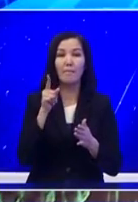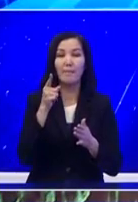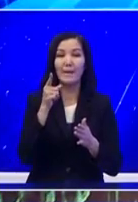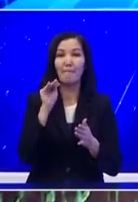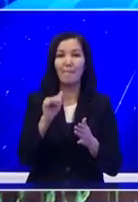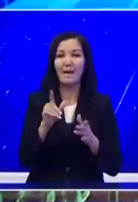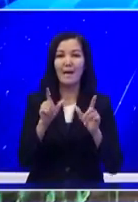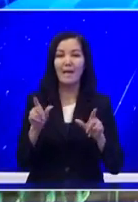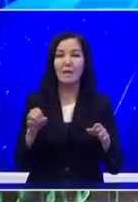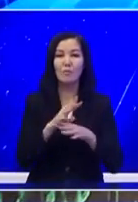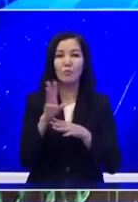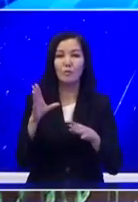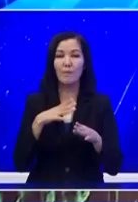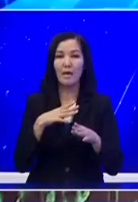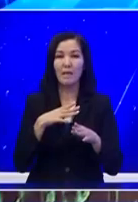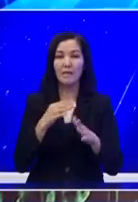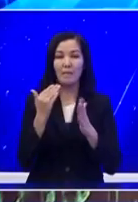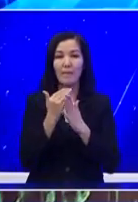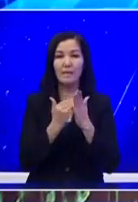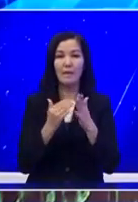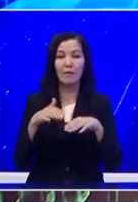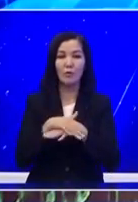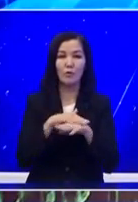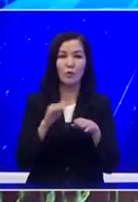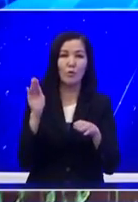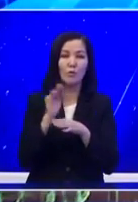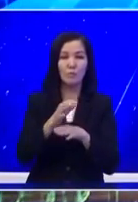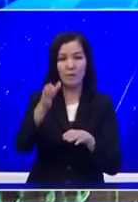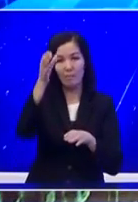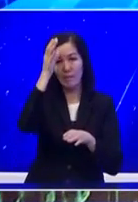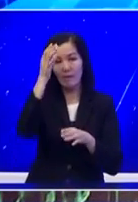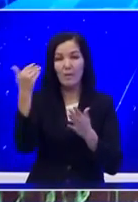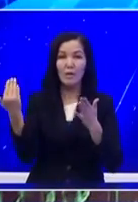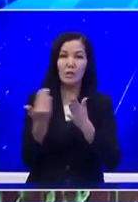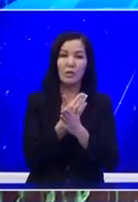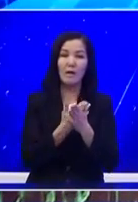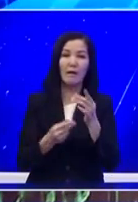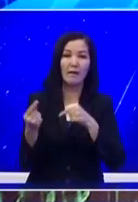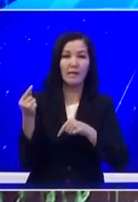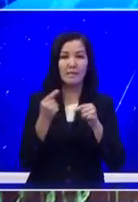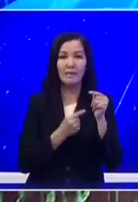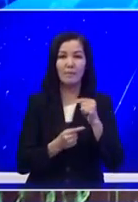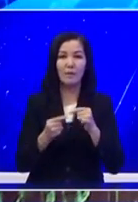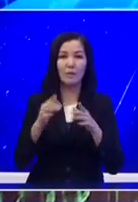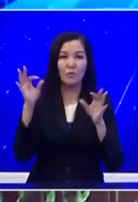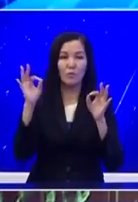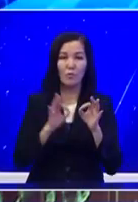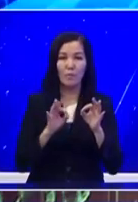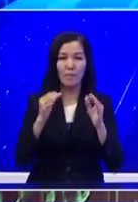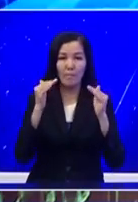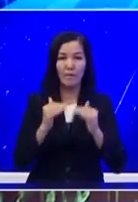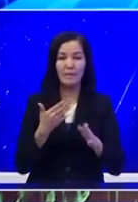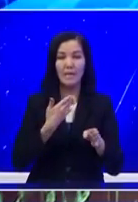жұмыспен қамтылды. Сонымен қатар бұл бағдарламалар тұрғындарға қосымша білім, жаңа кәсіптік бағдар мен төменгі пайыздық